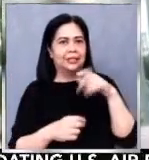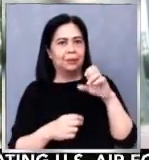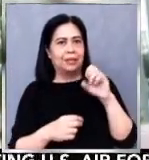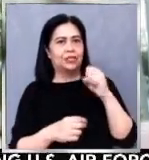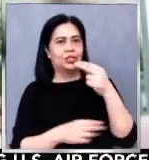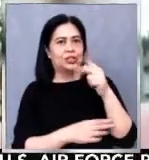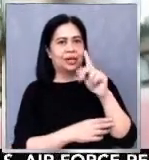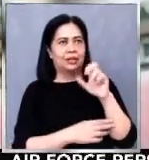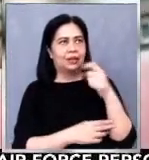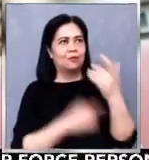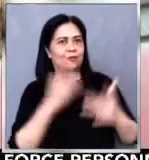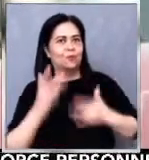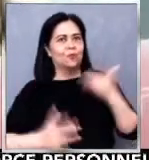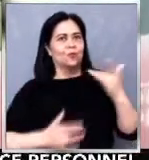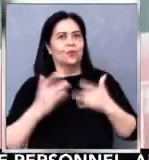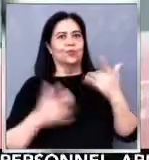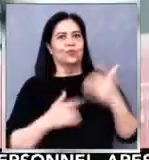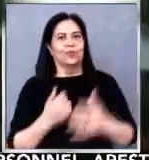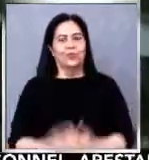seekers.